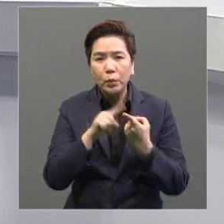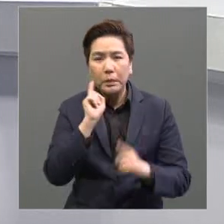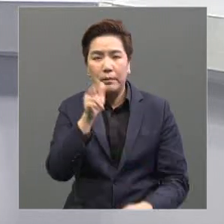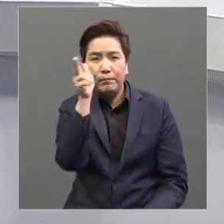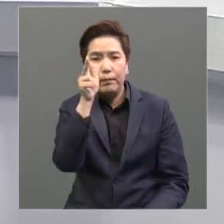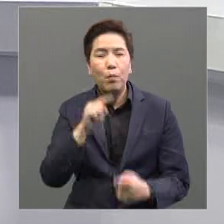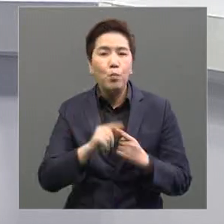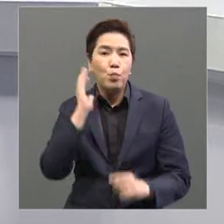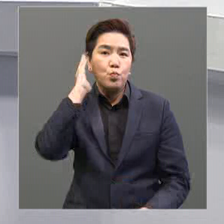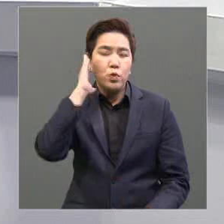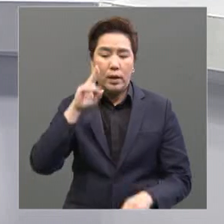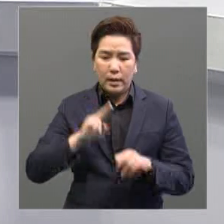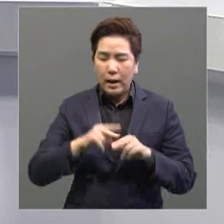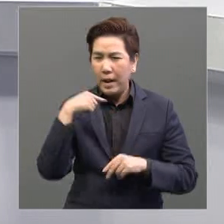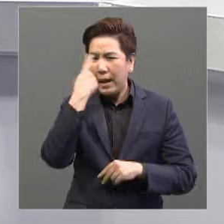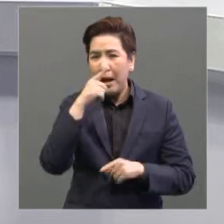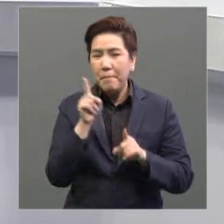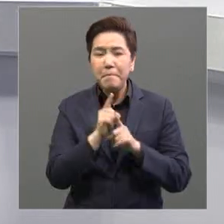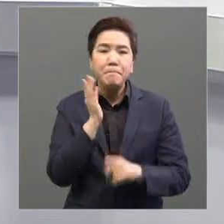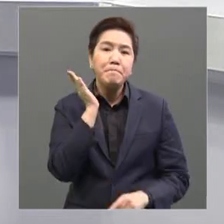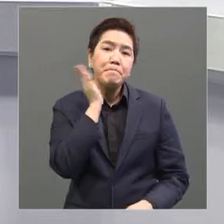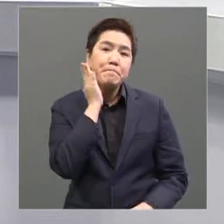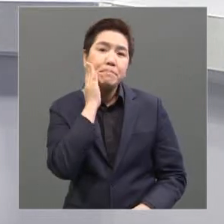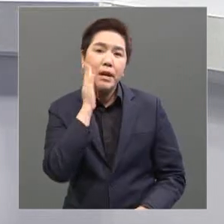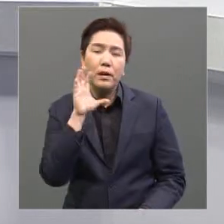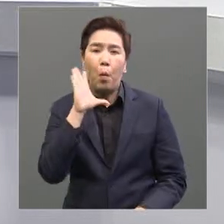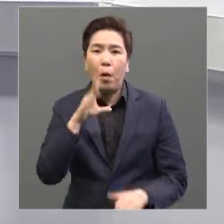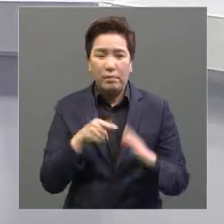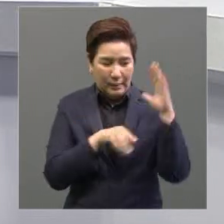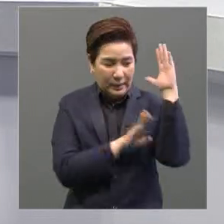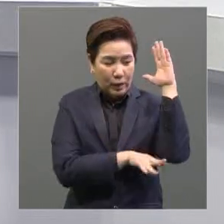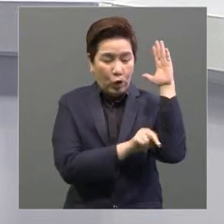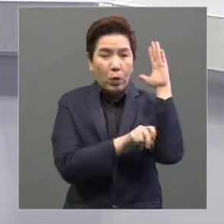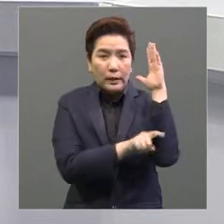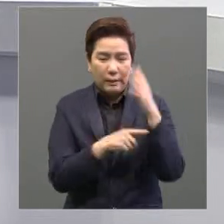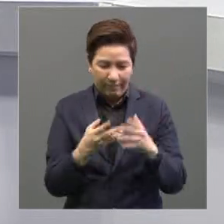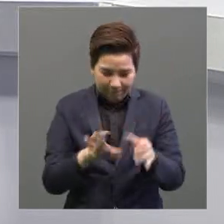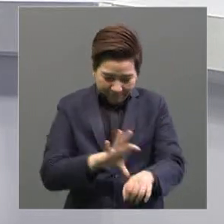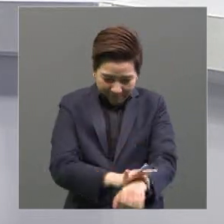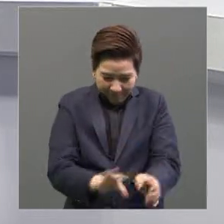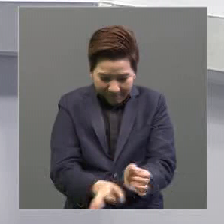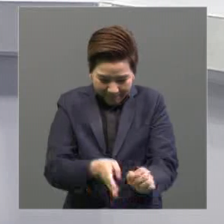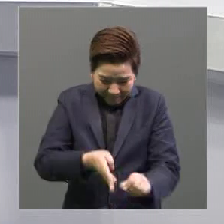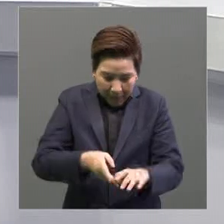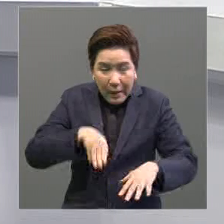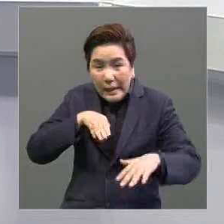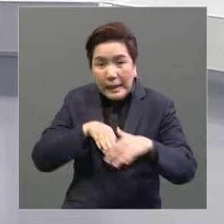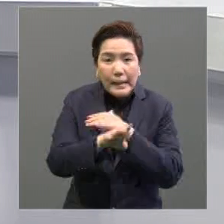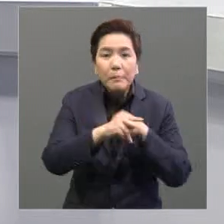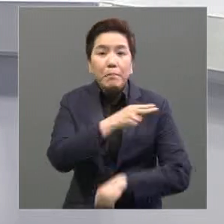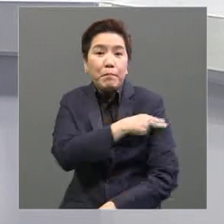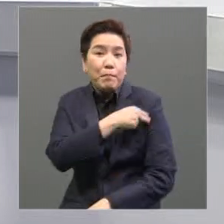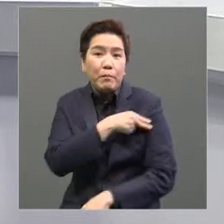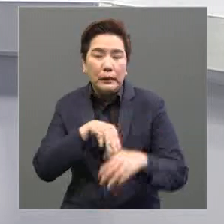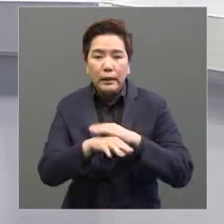ผู้ชายคนหนึ่งที่หน้าคล้ายกับแป้งนาโนด โอ้คนแตกตื่นเลย ที่หลบหนีคดีไป ใช่ คือนอกจากหน้าคล้ายแล้วเนี่ย